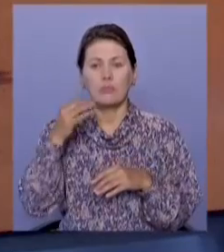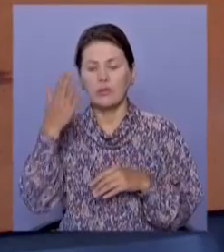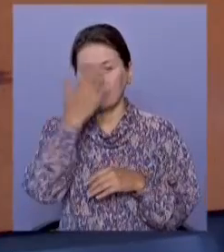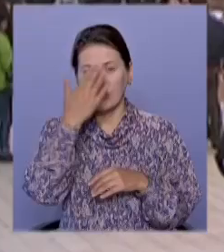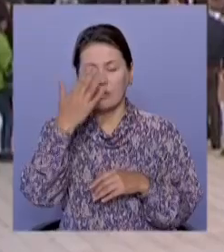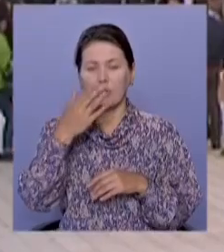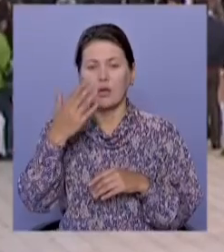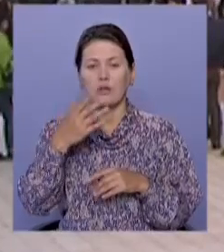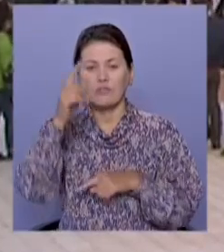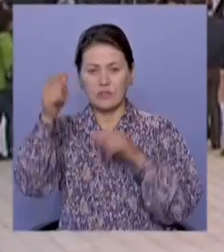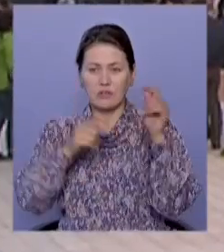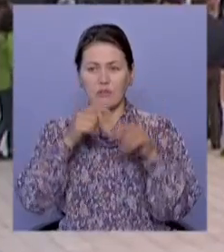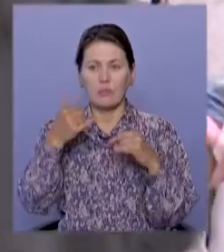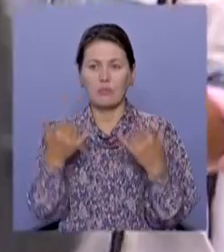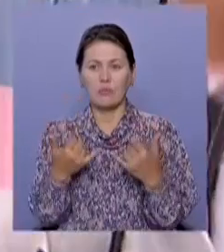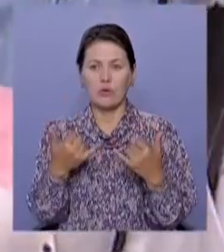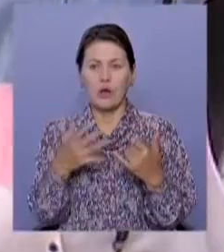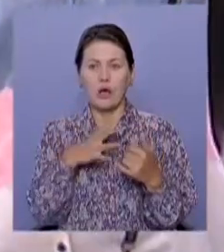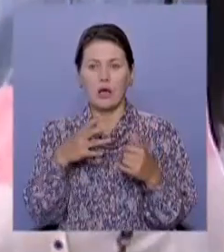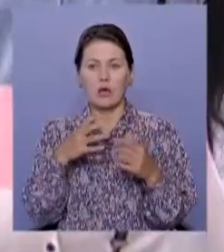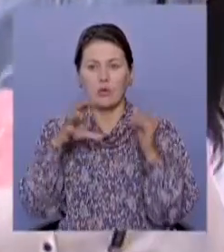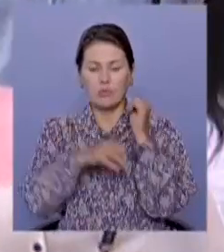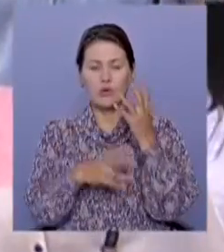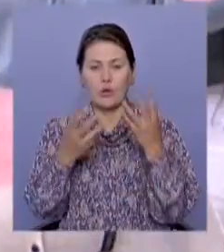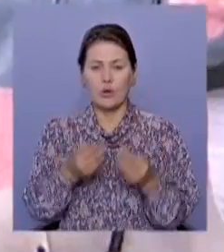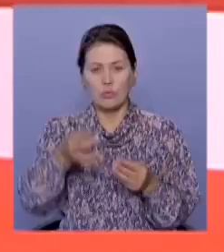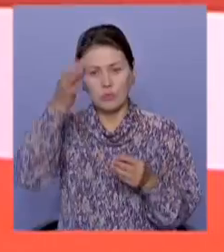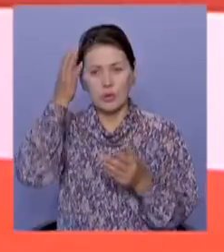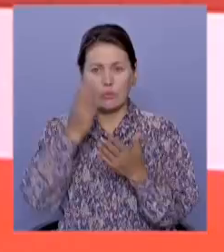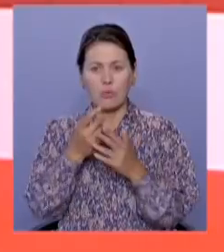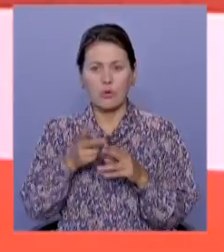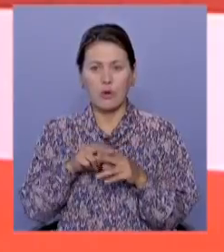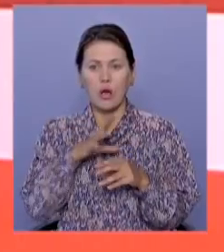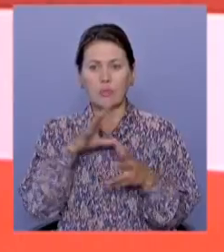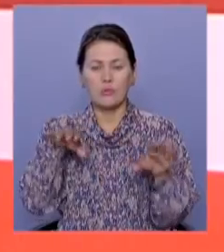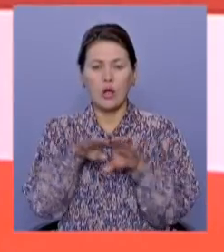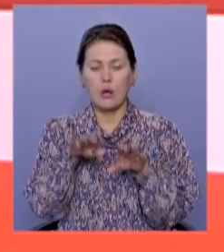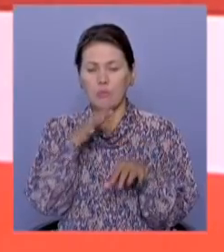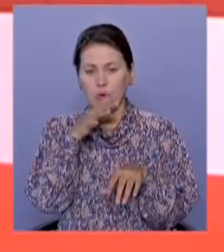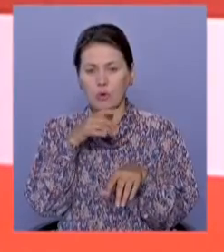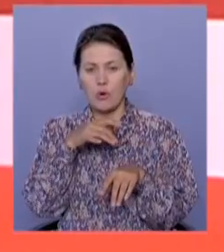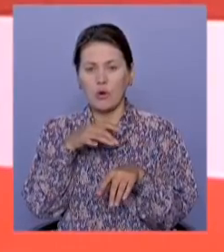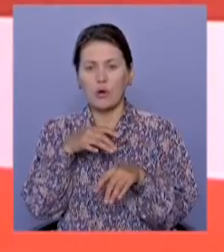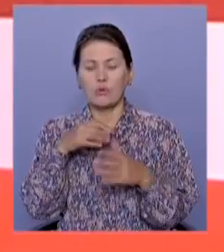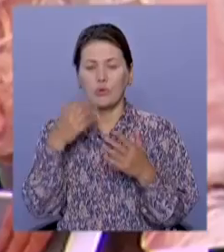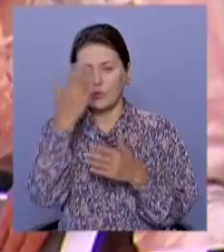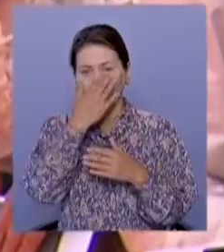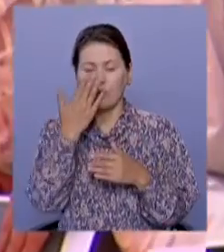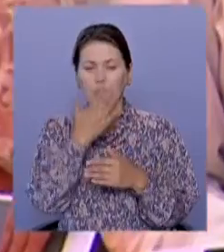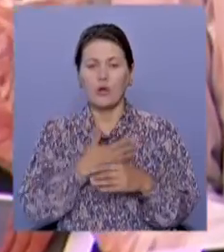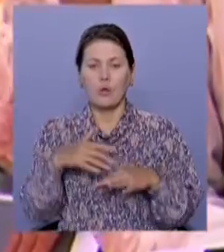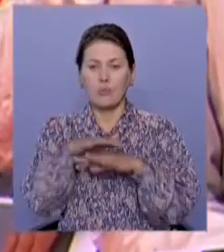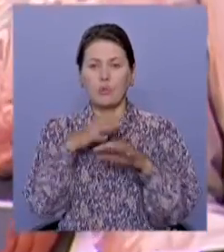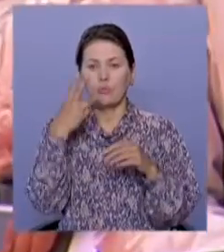фильм кинофестивалінің бүгін соңғы күні, естеріңізге сала кетейін, жабылу салтанатына дейін кино сүйер қауым